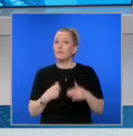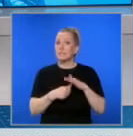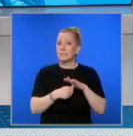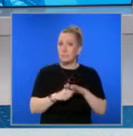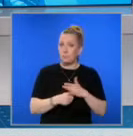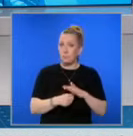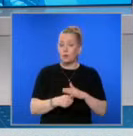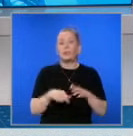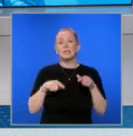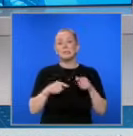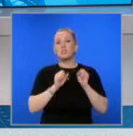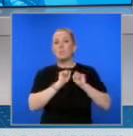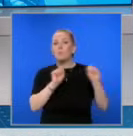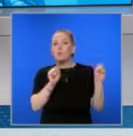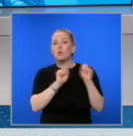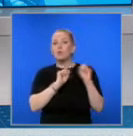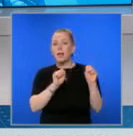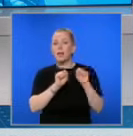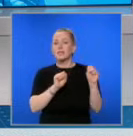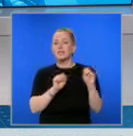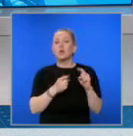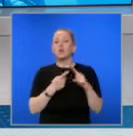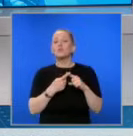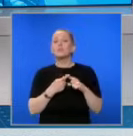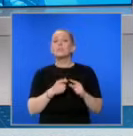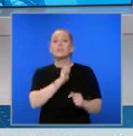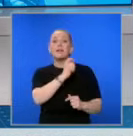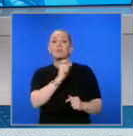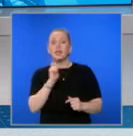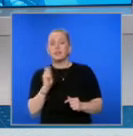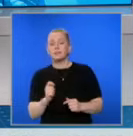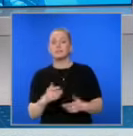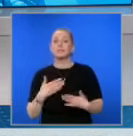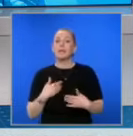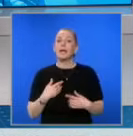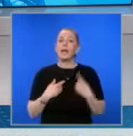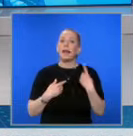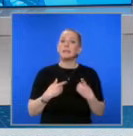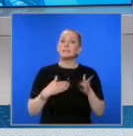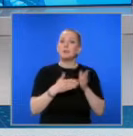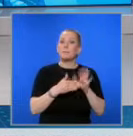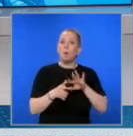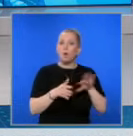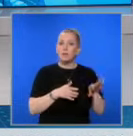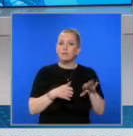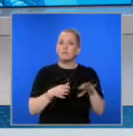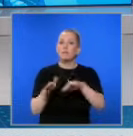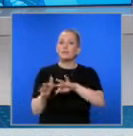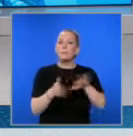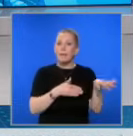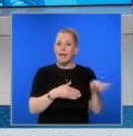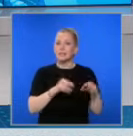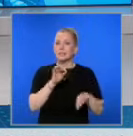заседание на синода имаше протест и контрапротест от свещеници и миряни. Едните бяха против касирането на изборите, другите